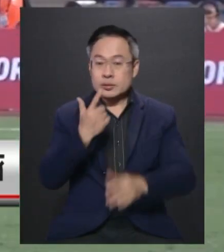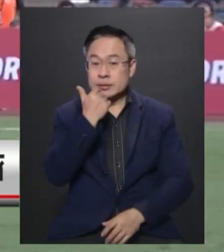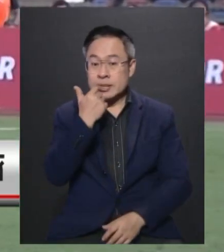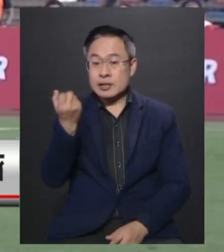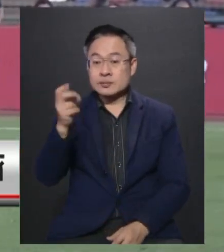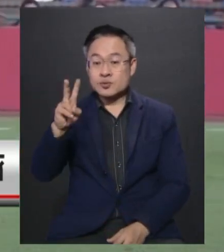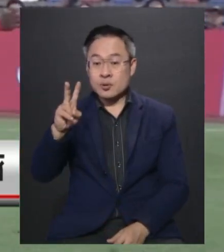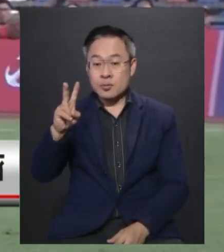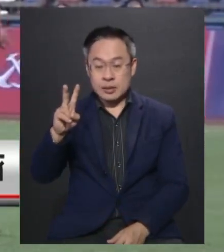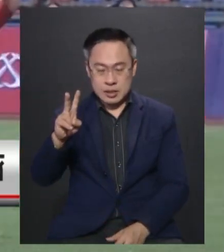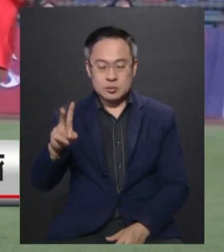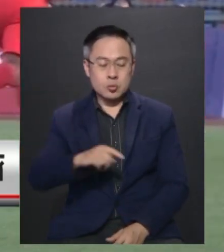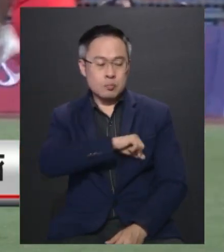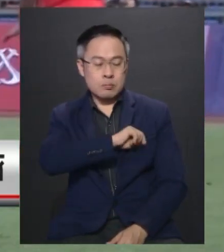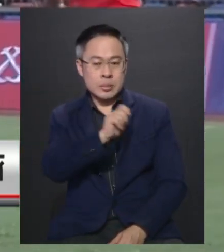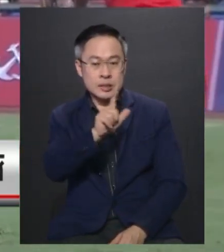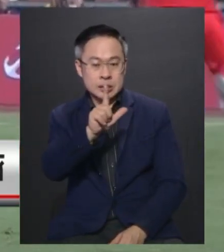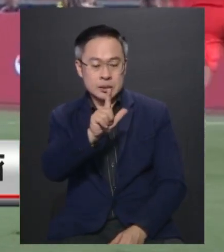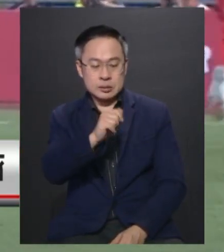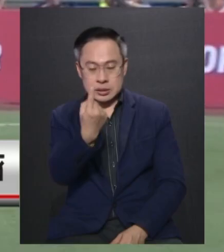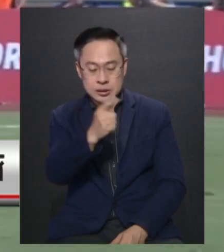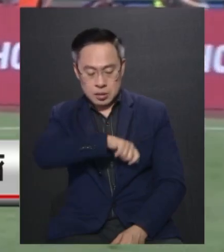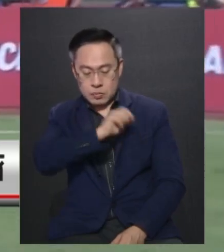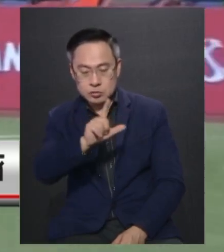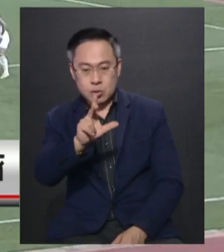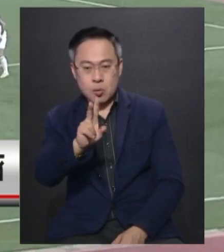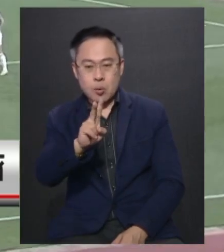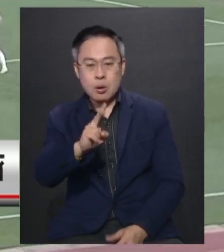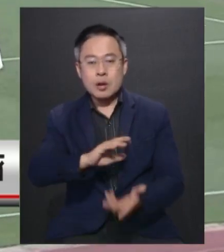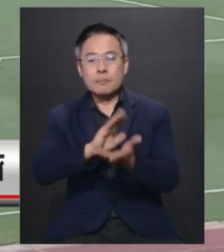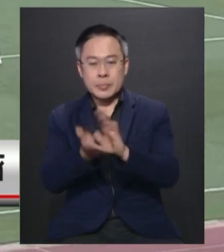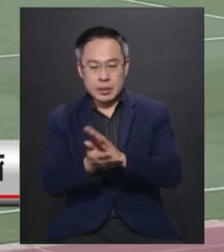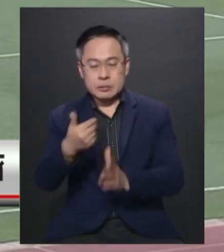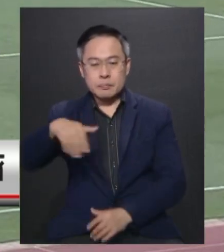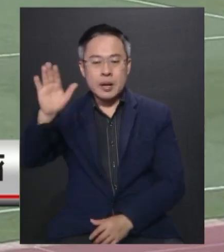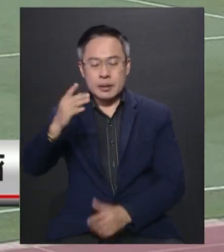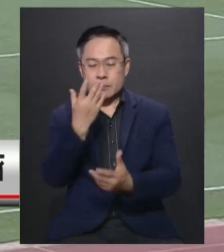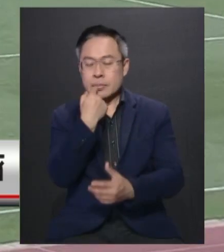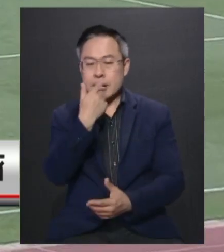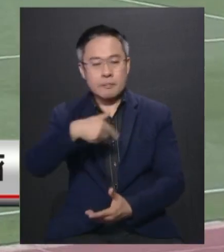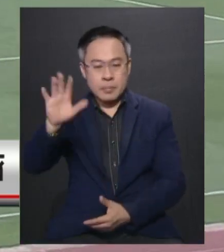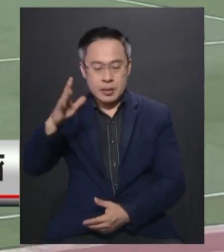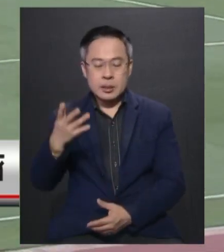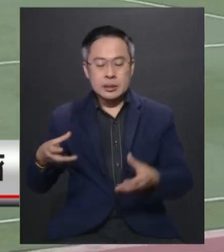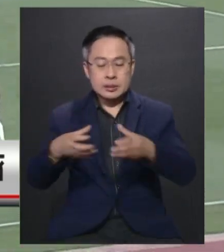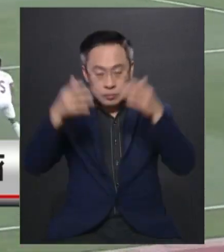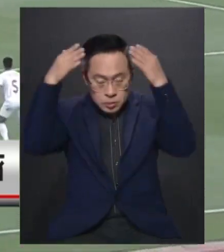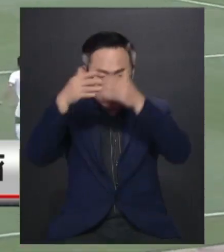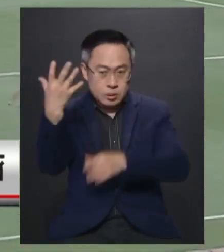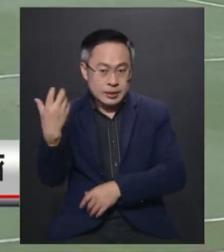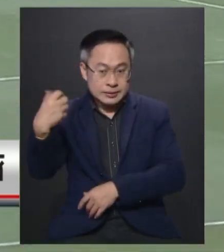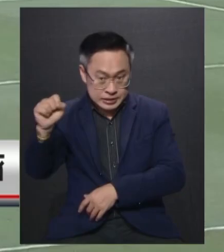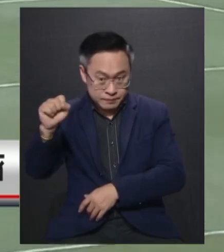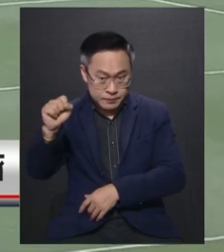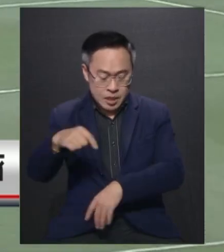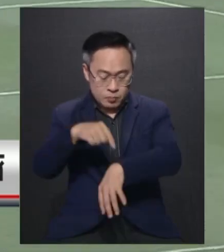ติดมาแล้ว 1ใบตอนแรกก็ชัดเจนนะคะเหลือ 10คนไปนะครับทำให้เป็นใบแดงไล่ออกจากสนามไป